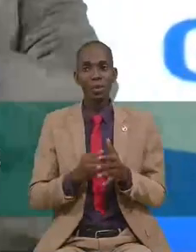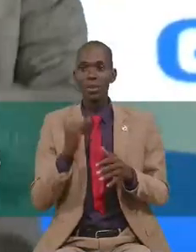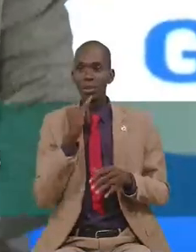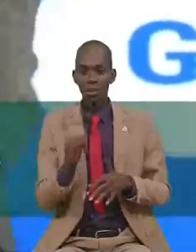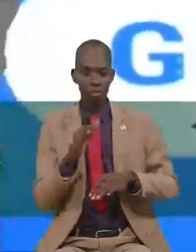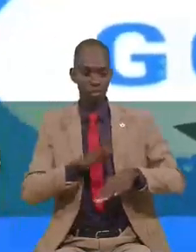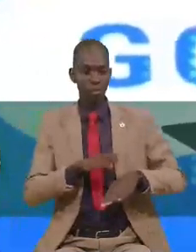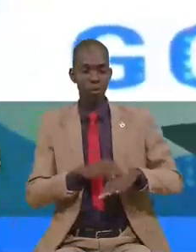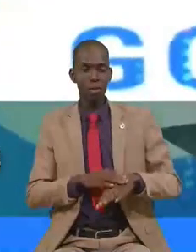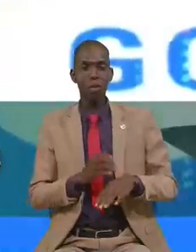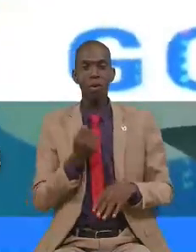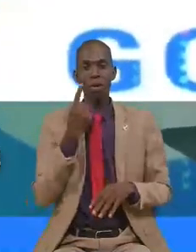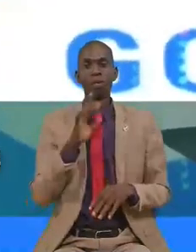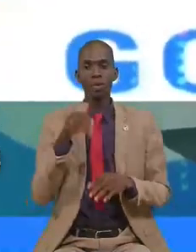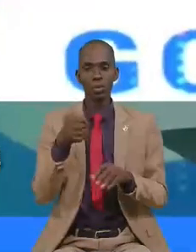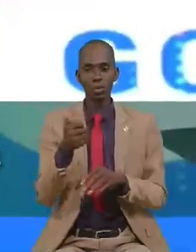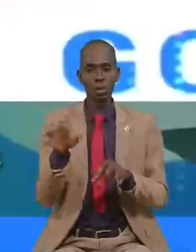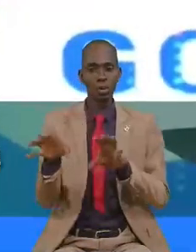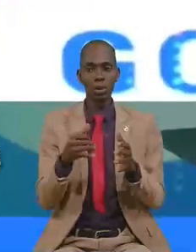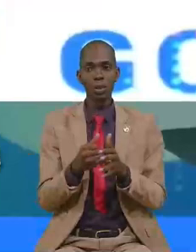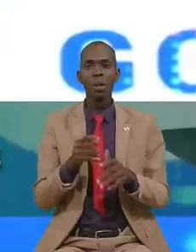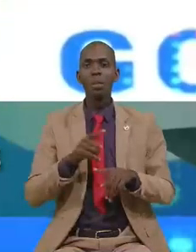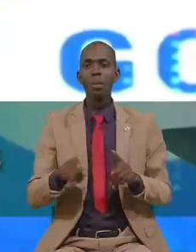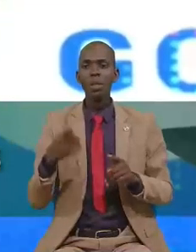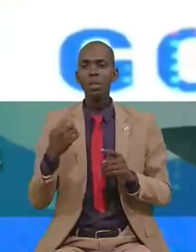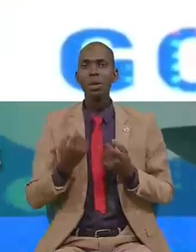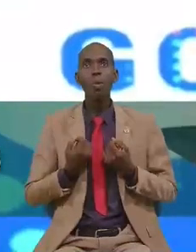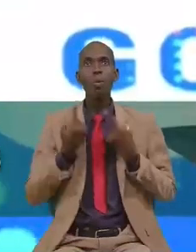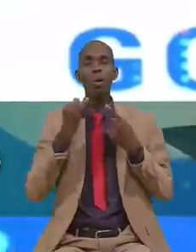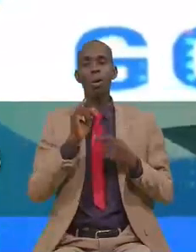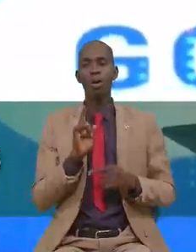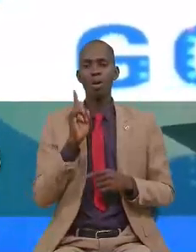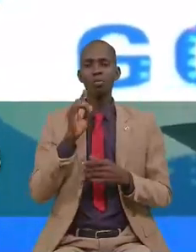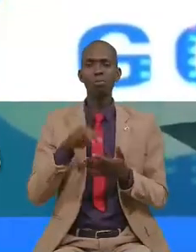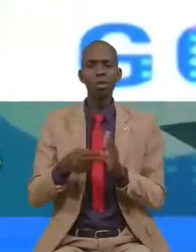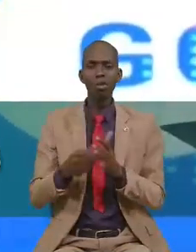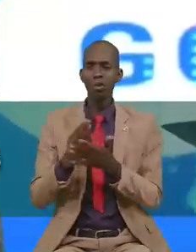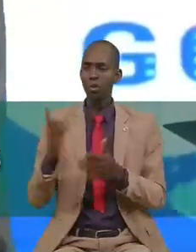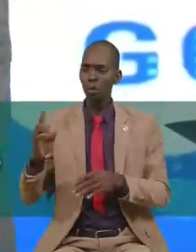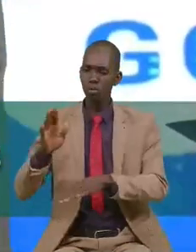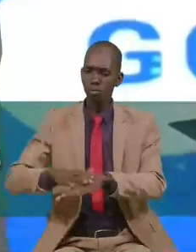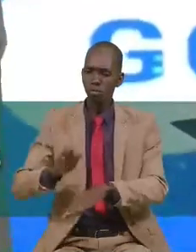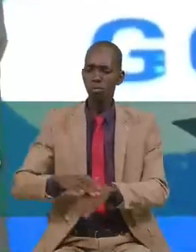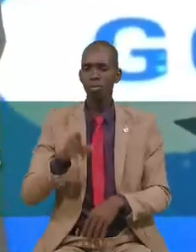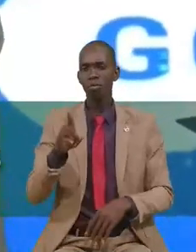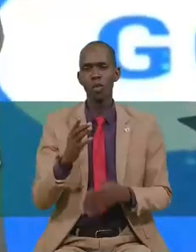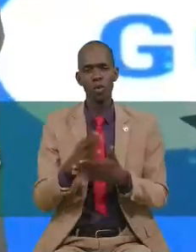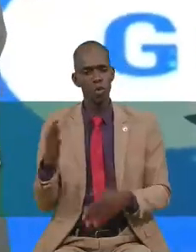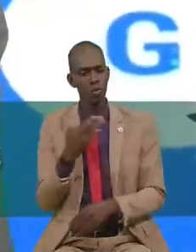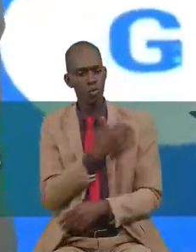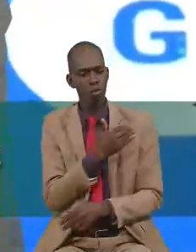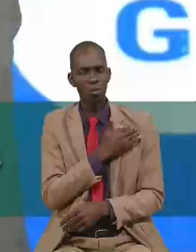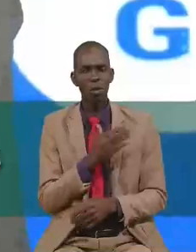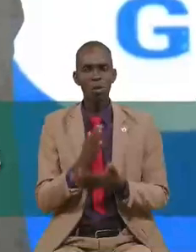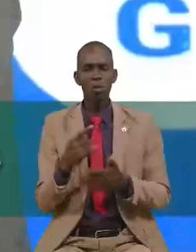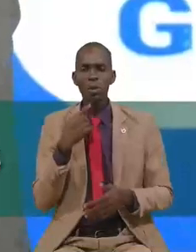Si c'est se lever, tu le fais toi-même. Le réveil, c'est quelqu'un qui le fait. Quelqu'un vient te taper. Quelqu'un vient, ah, il y a du travail